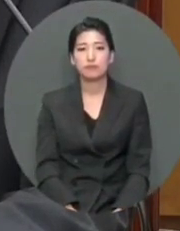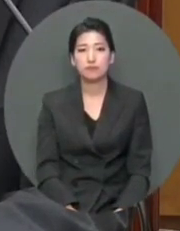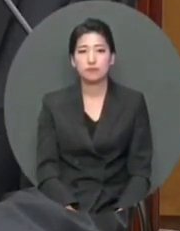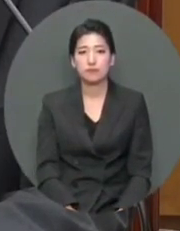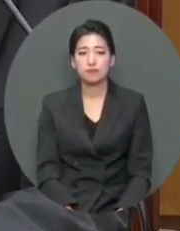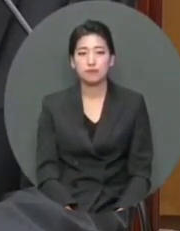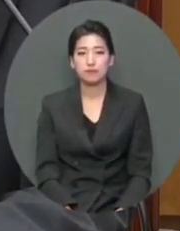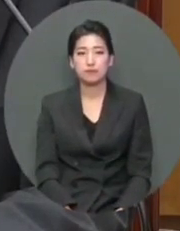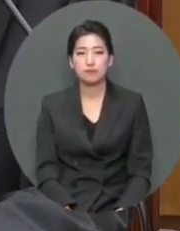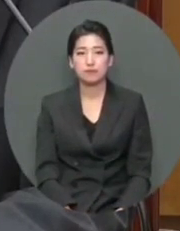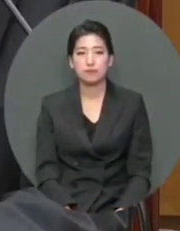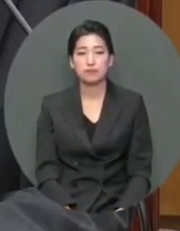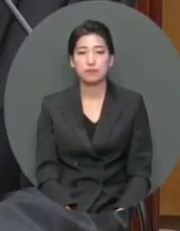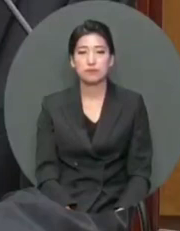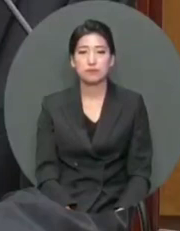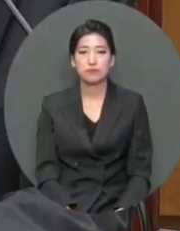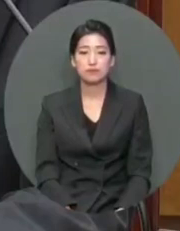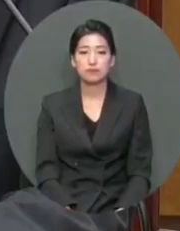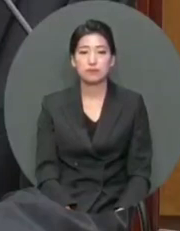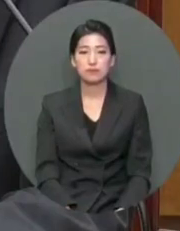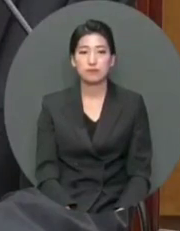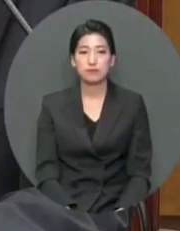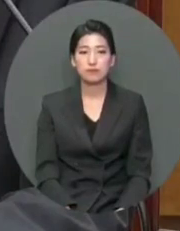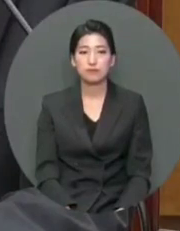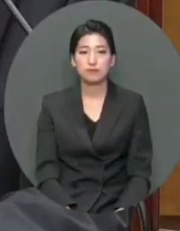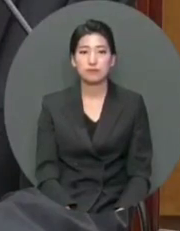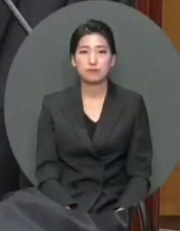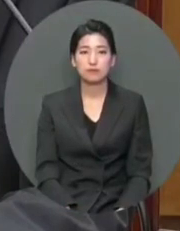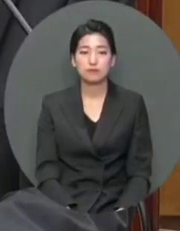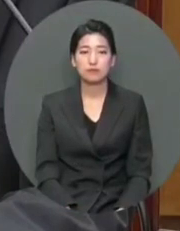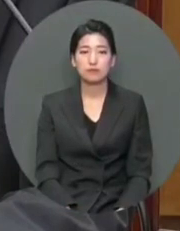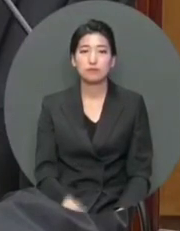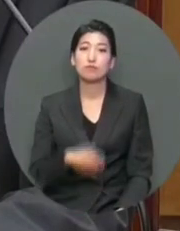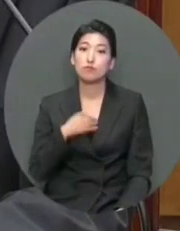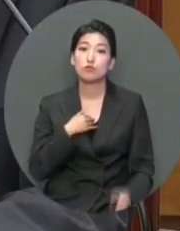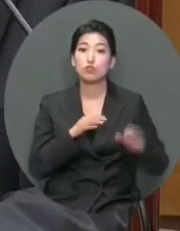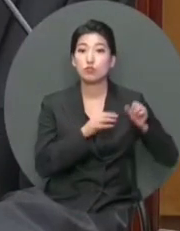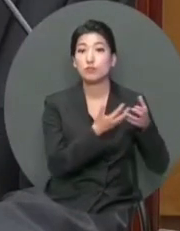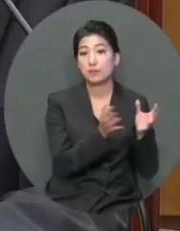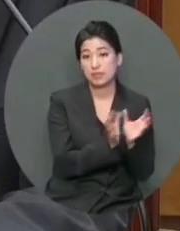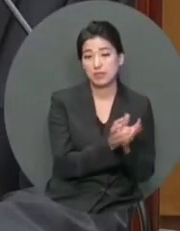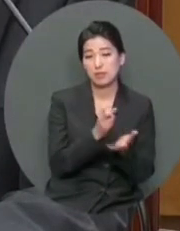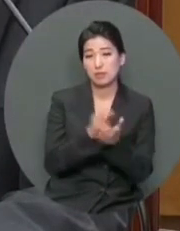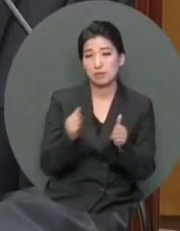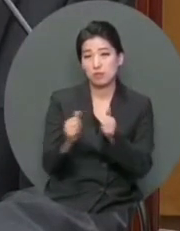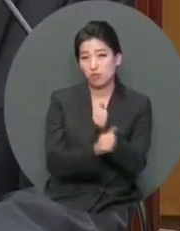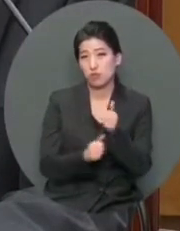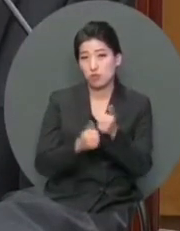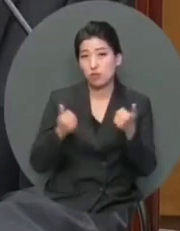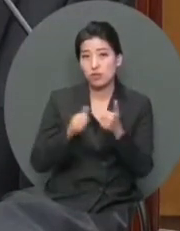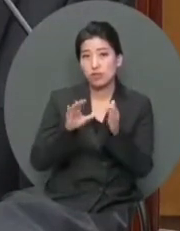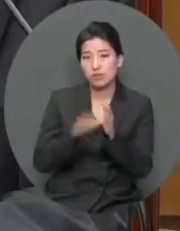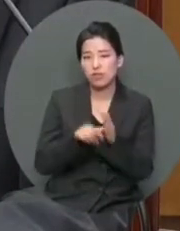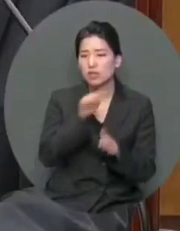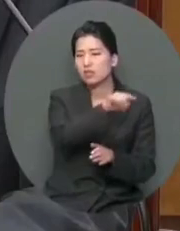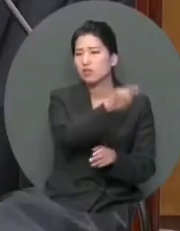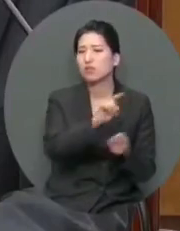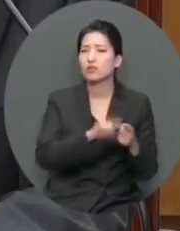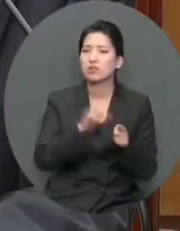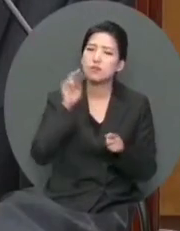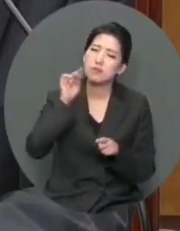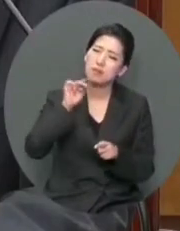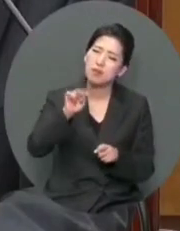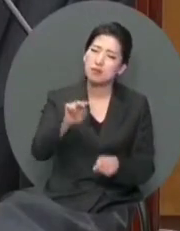우리 당에서 그동안 이 소위 뭐 법사위 질의 등을 통해서 이런 지적을 해오면서 그분들이